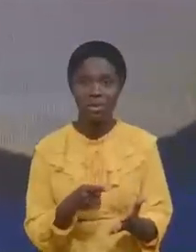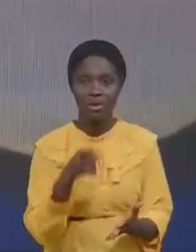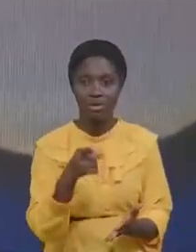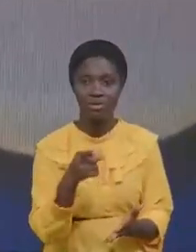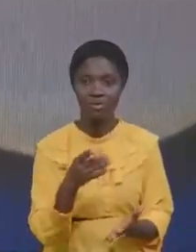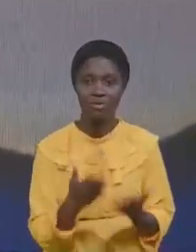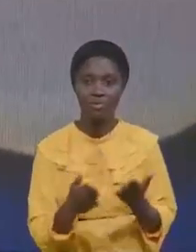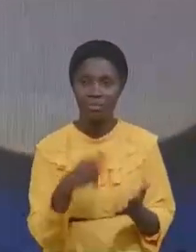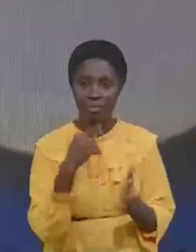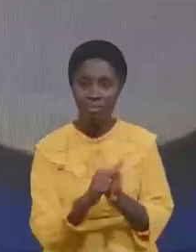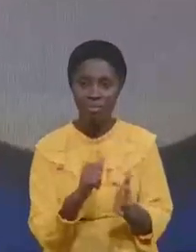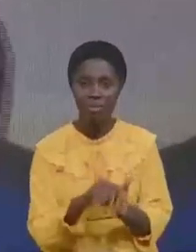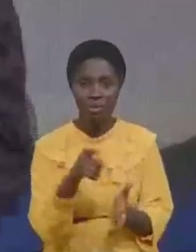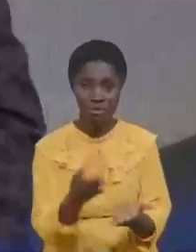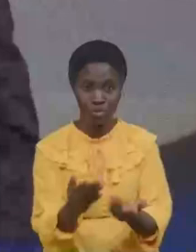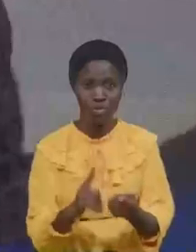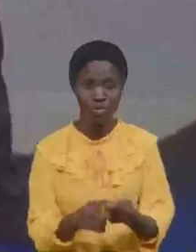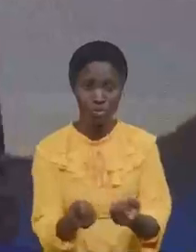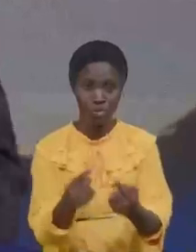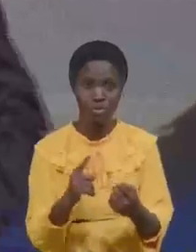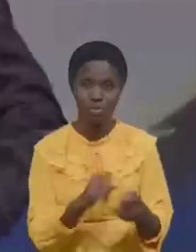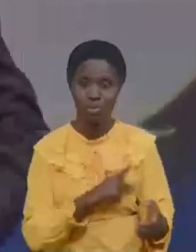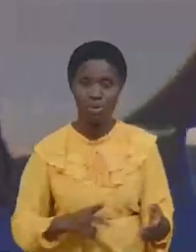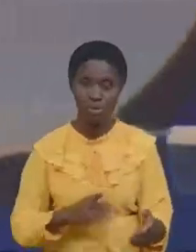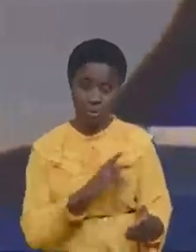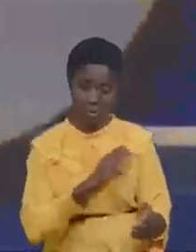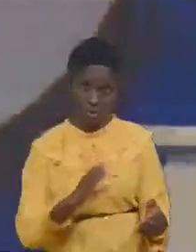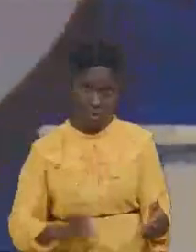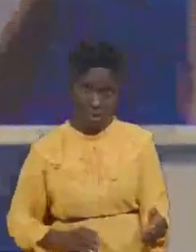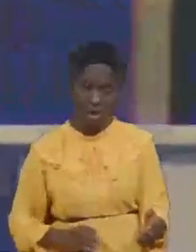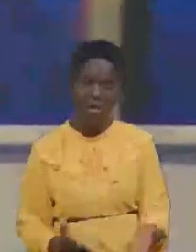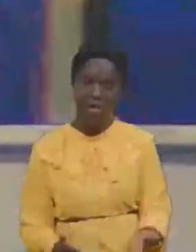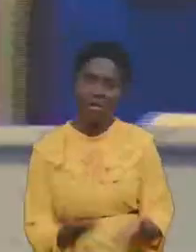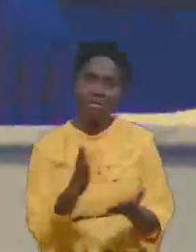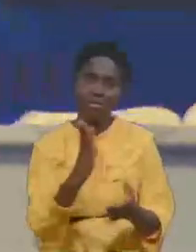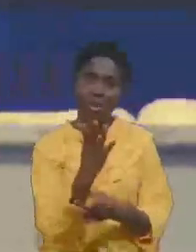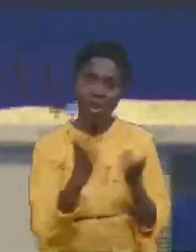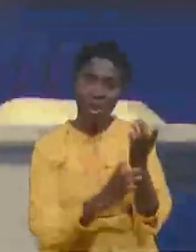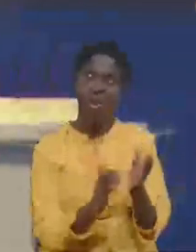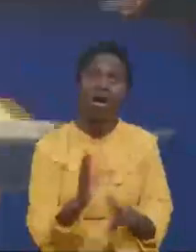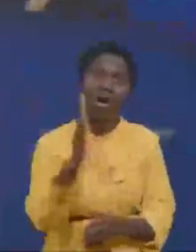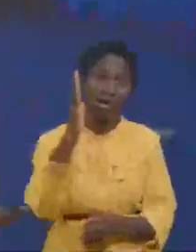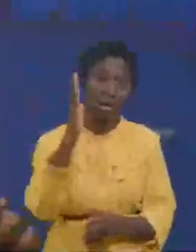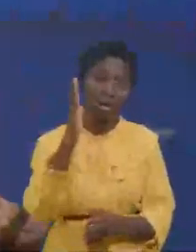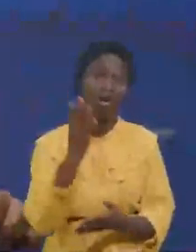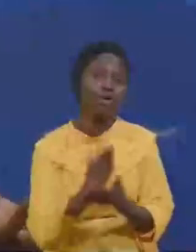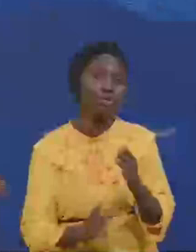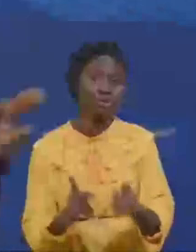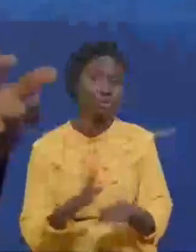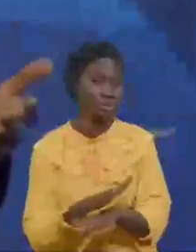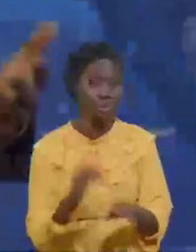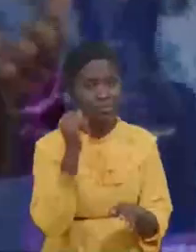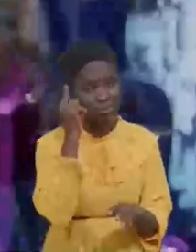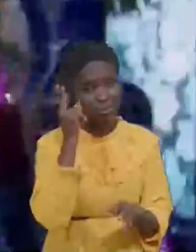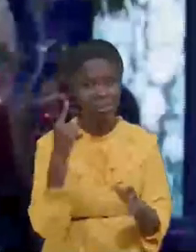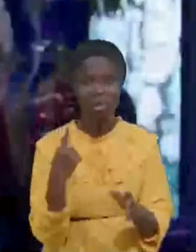je dis que vous voulez venir à Christ, levez votre main là-bas. Certains là-bas, ils ne comprennent pas.